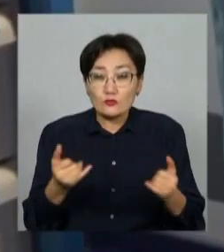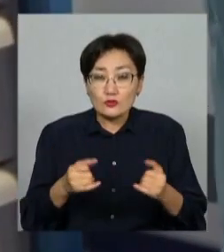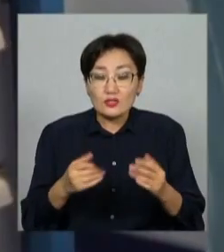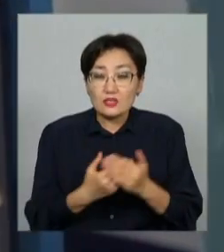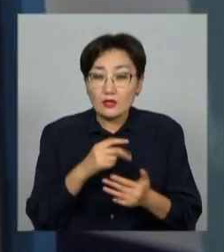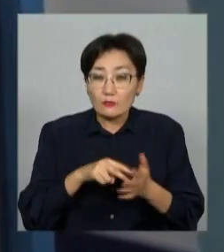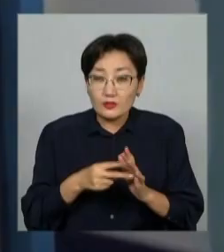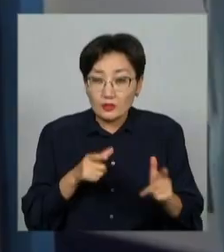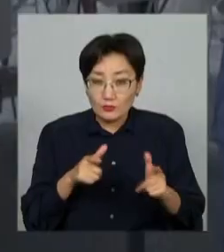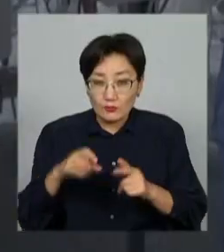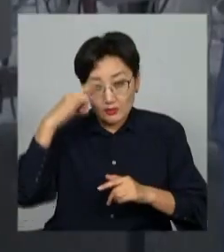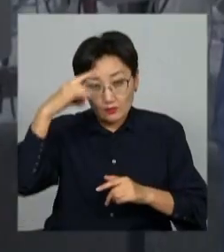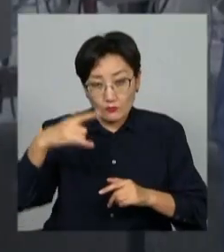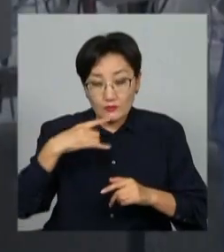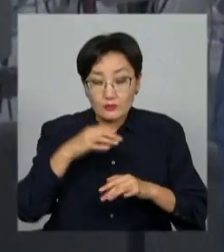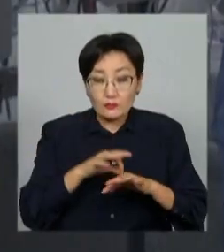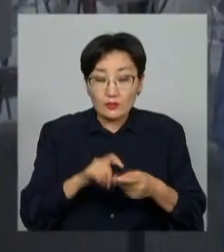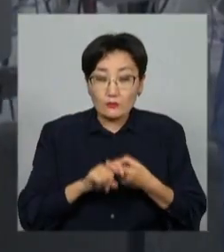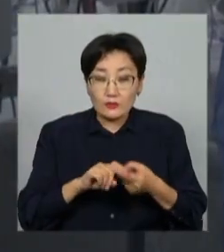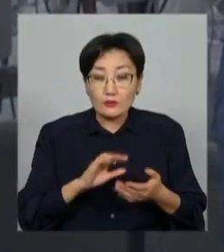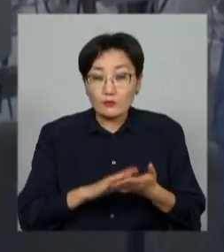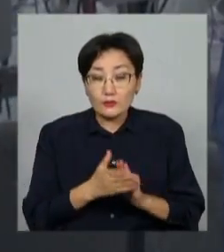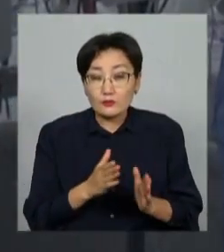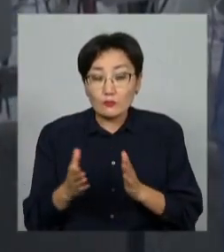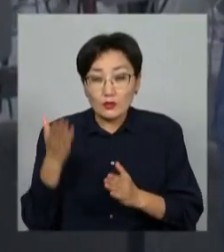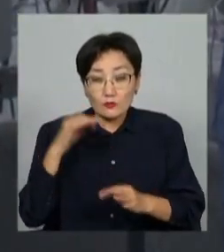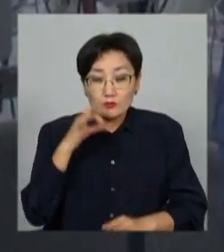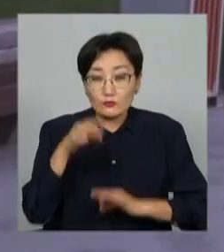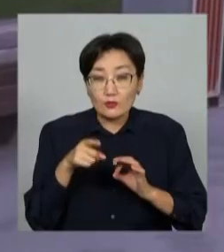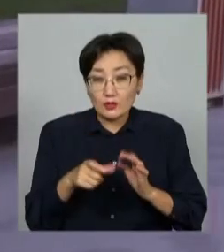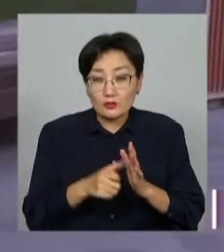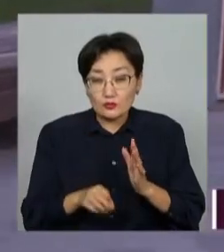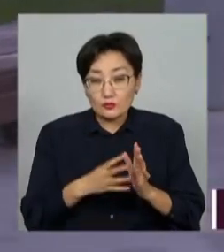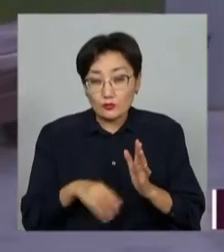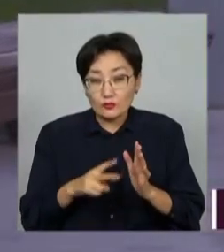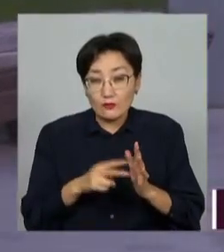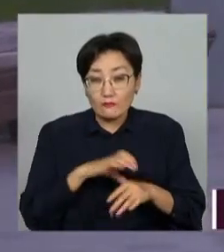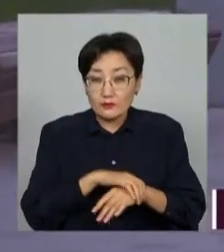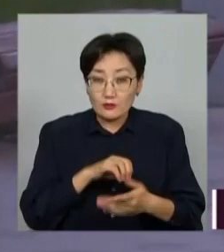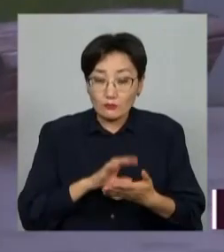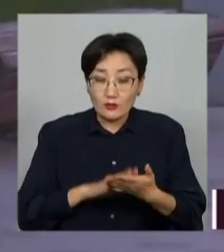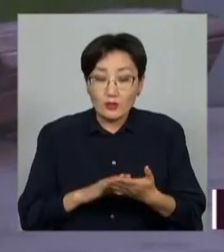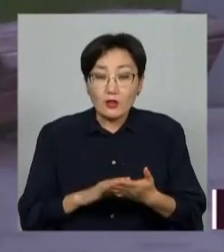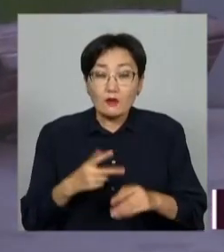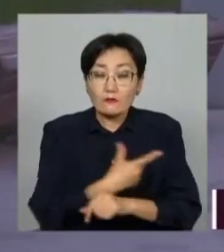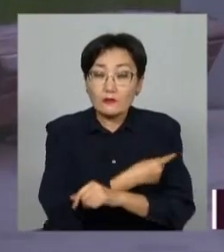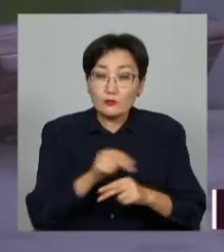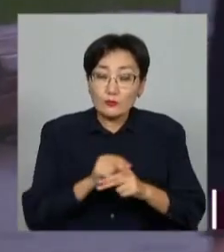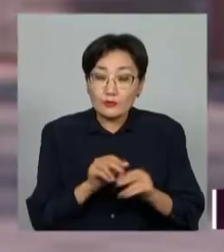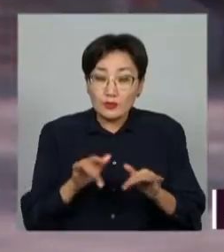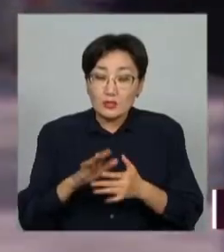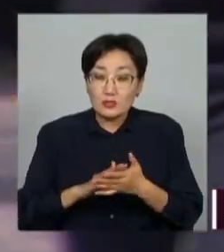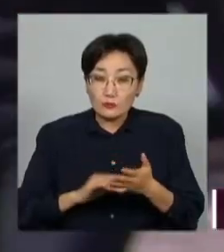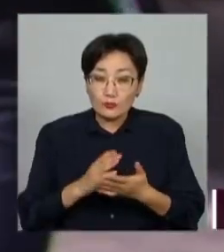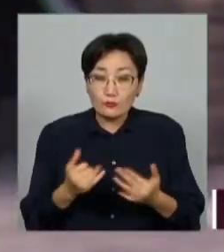жатыр. Ал Қазақстанда әзірге эпидахуал тұрақты. Өткен тәулікте 1697 жағдай тіркелді. Елде вакциналау науқанында